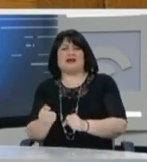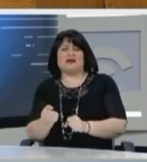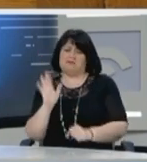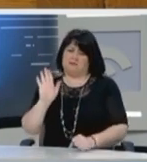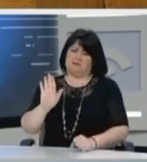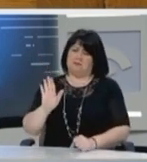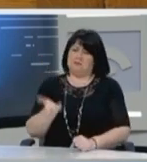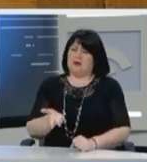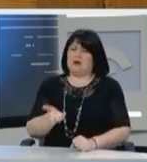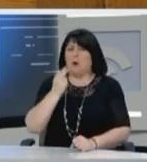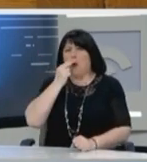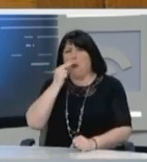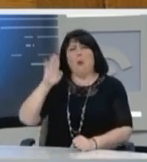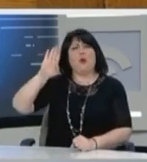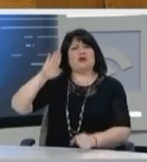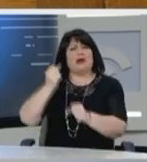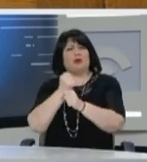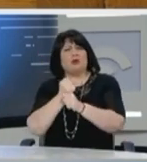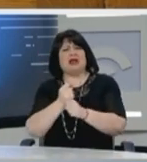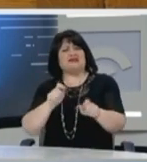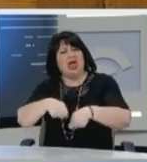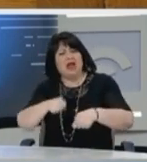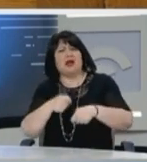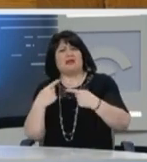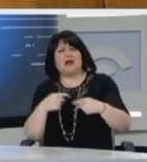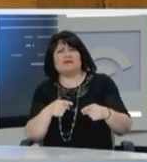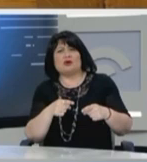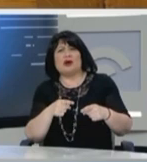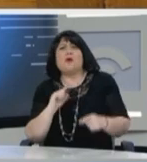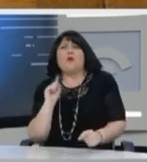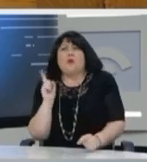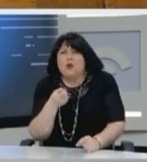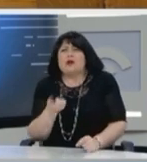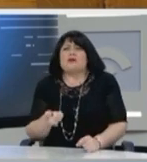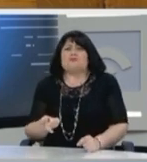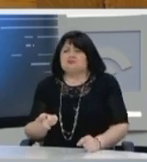κάτι. Επί Χούντας όσοι παίρνανε δουλειές, όλοι